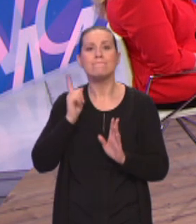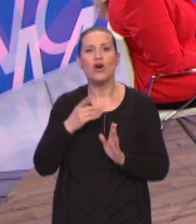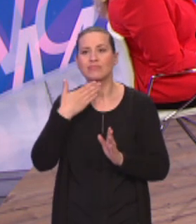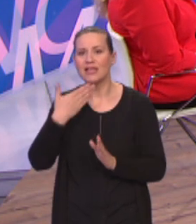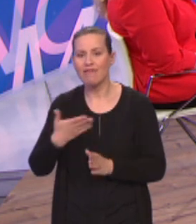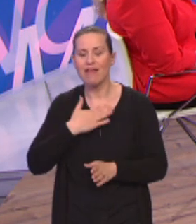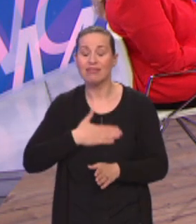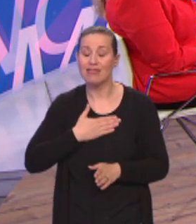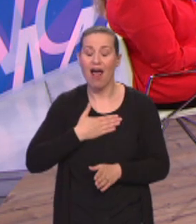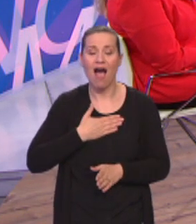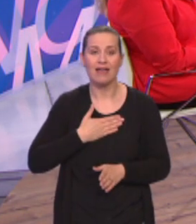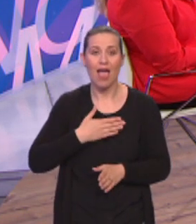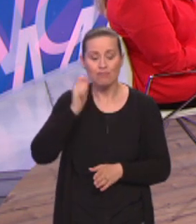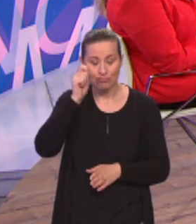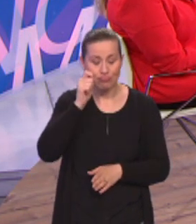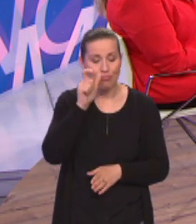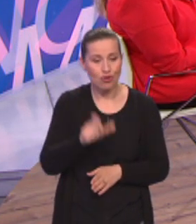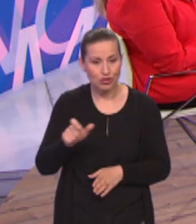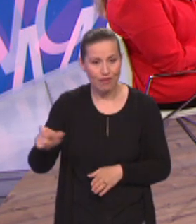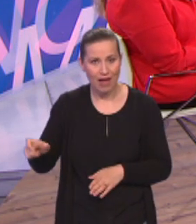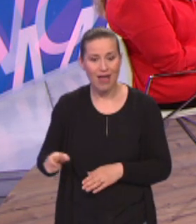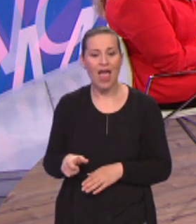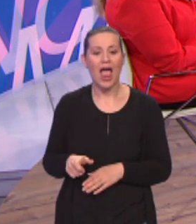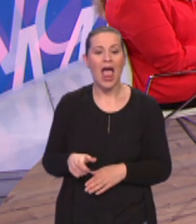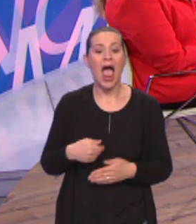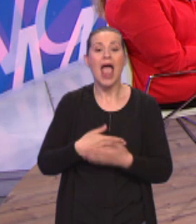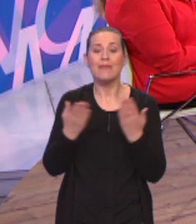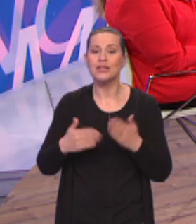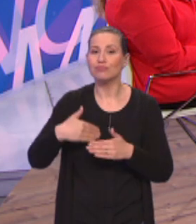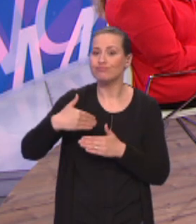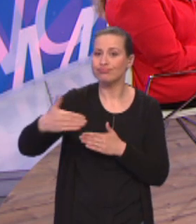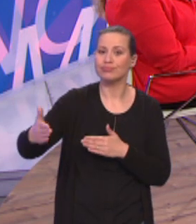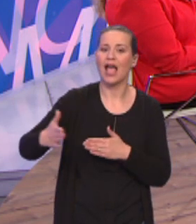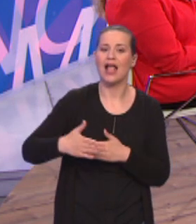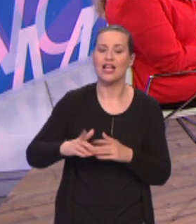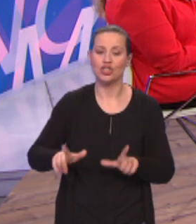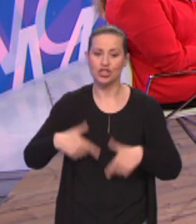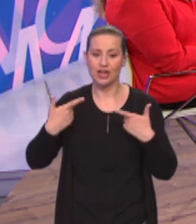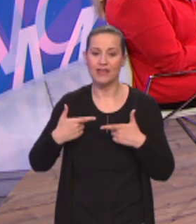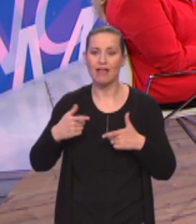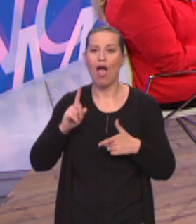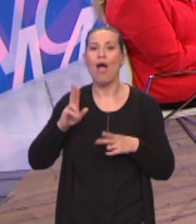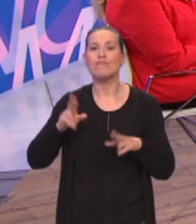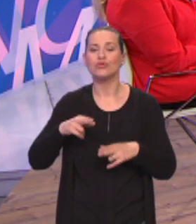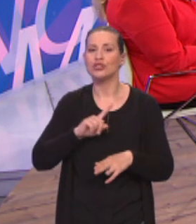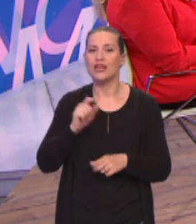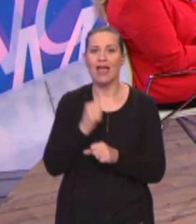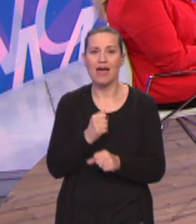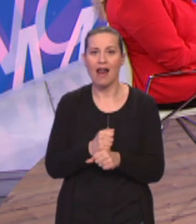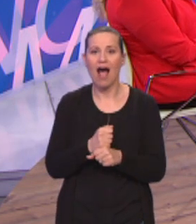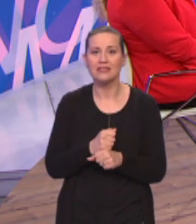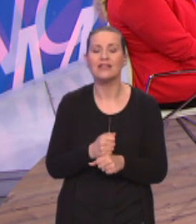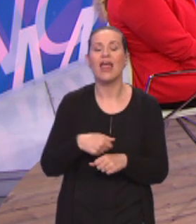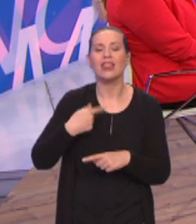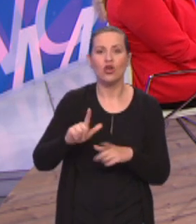zahvaliti, drage moje i poštovane. Emisiju mi svakako nastavljamo i dalje živjeti, možda ne raditi u studiju, ali svakako